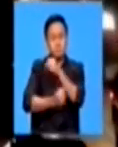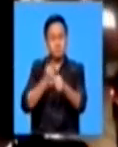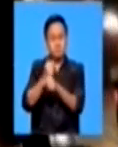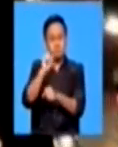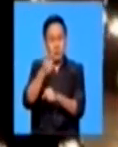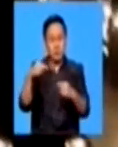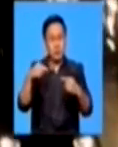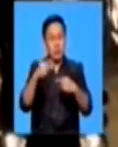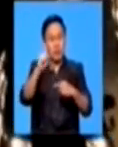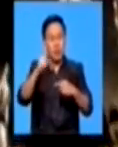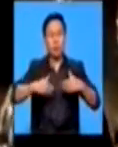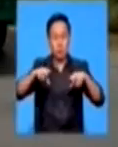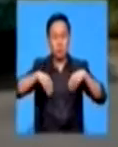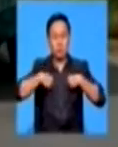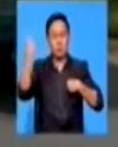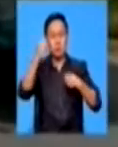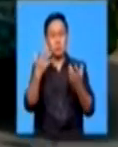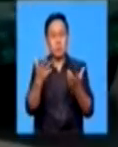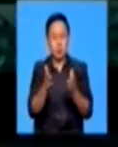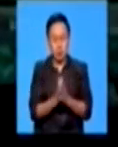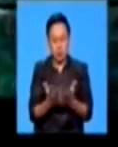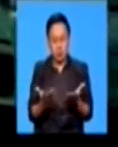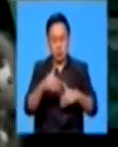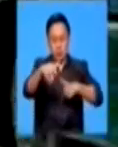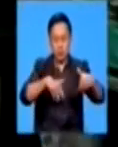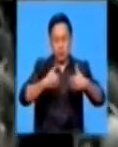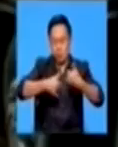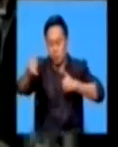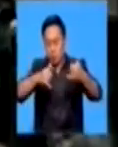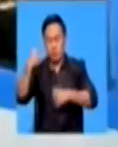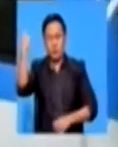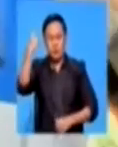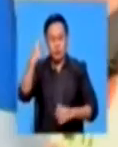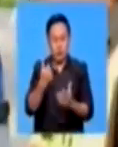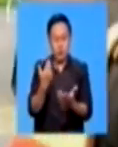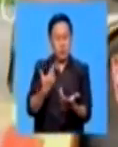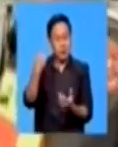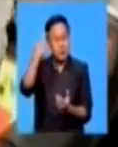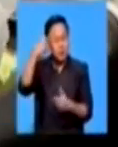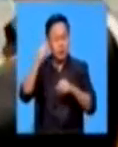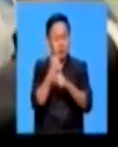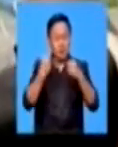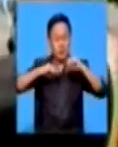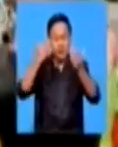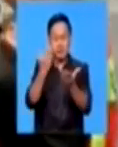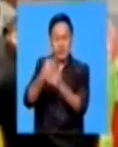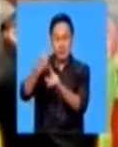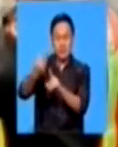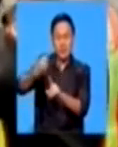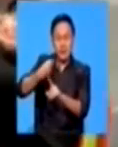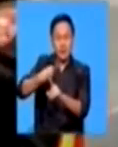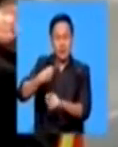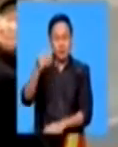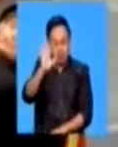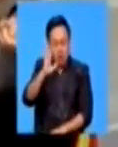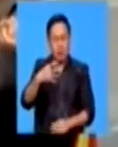นะครับก็บอกว่าขอให้ประชาชนใช้ความระมัดระวังในการที่จะเดินทางในวันหยุดนะอาจจะไปเที่ยวต่างจังหวัดหรือว่ากลับบ้านนี่แหละเพราะว่าไม่อย